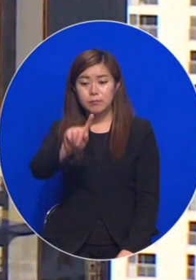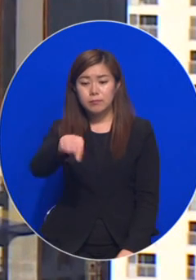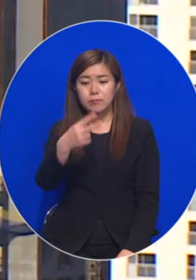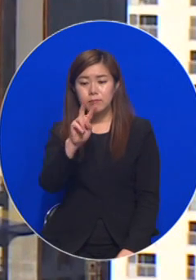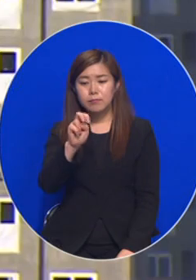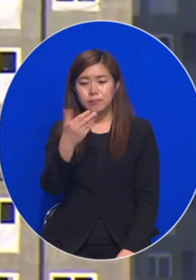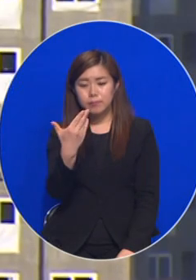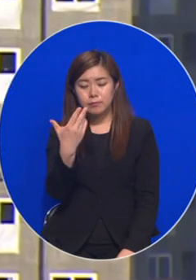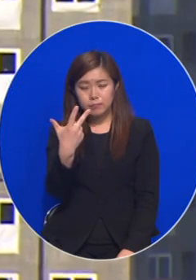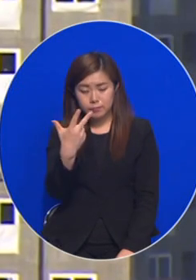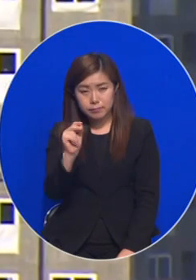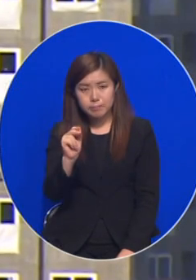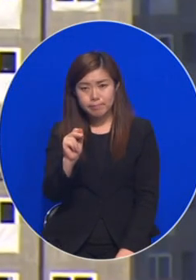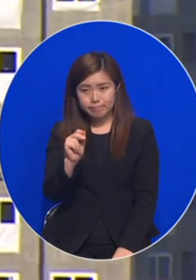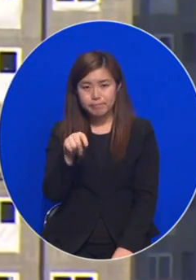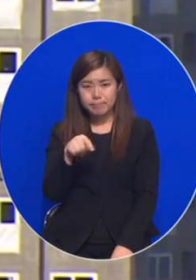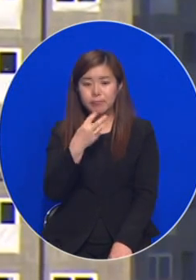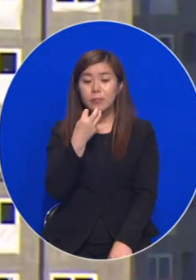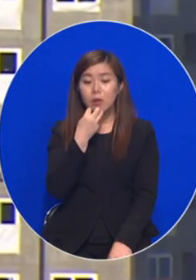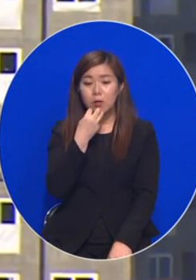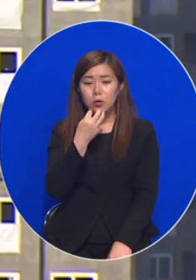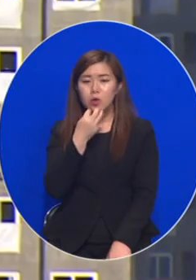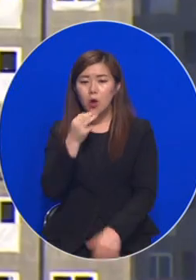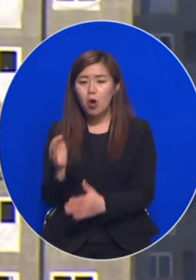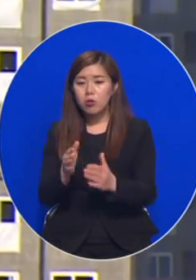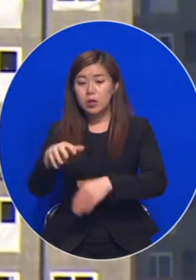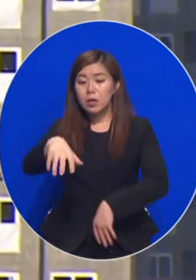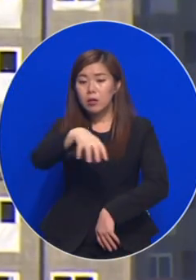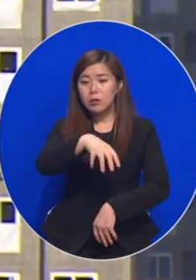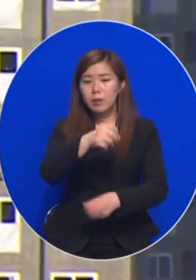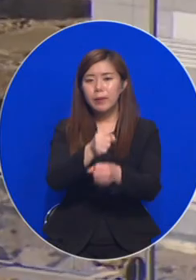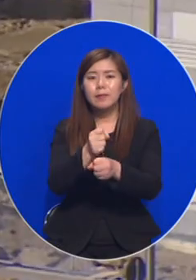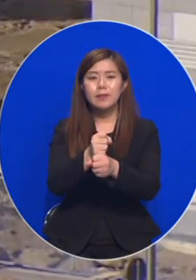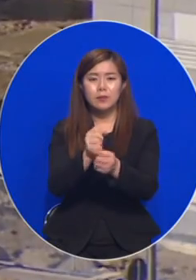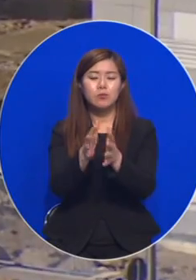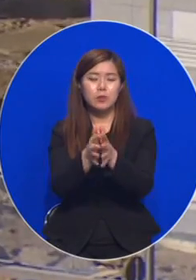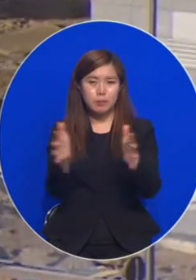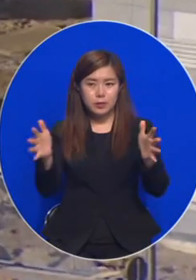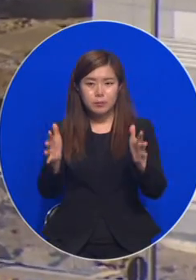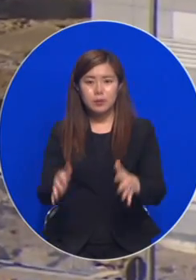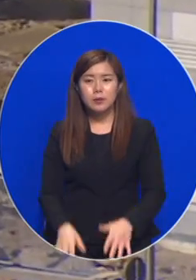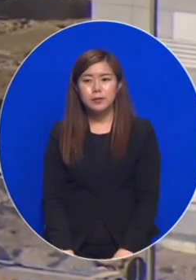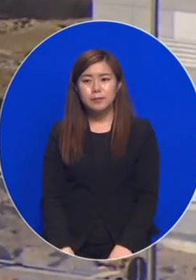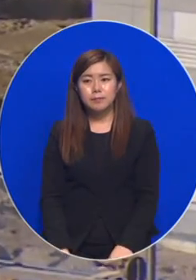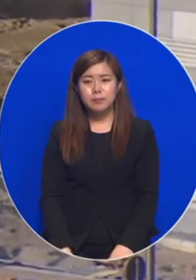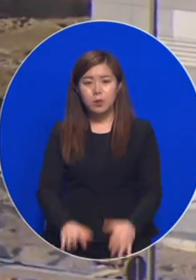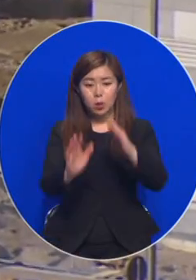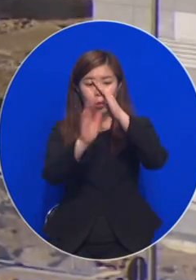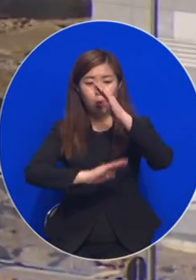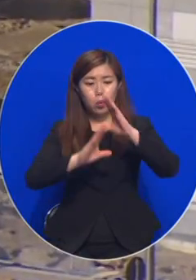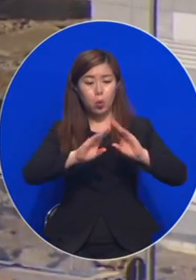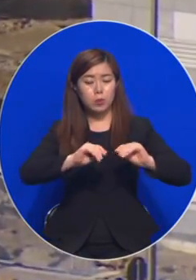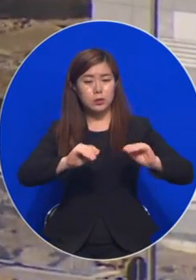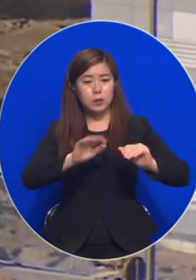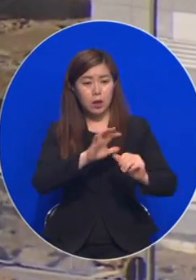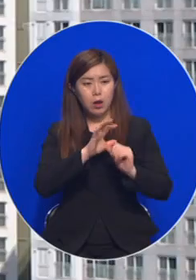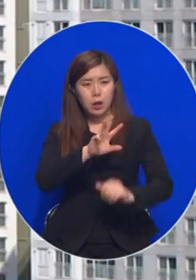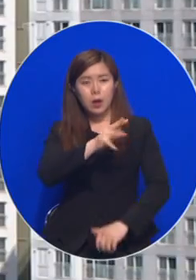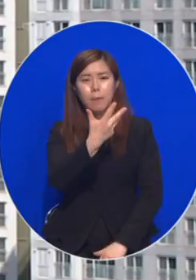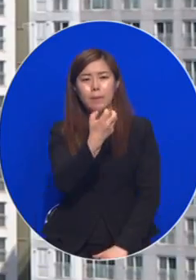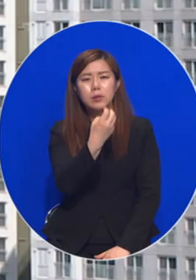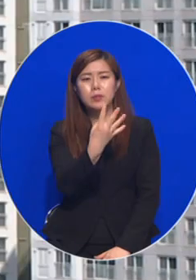127만 가구, 앞으로 수도권에 공급될 주택 물량입니다. 유형별로는 공공택지에서 84만